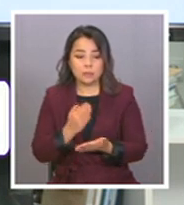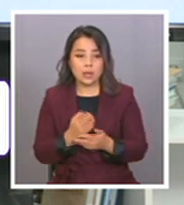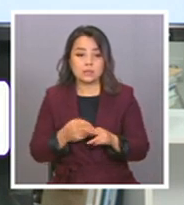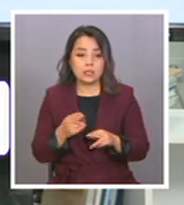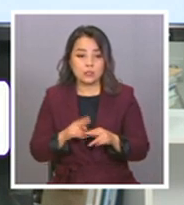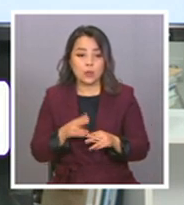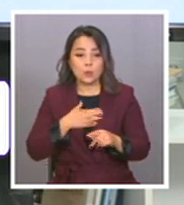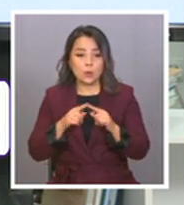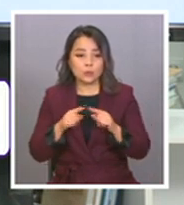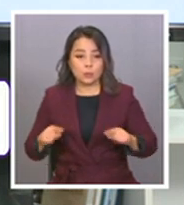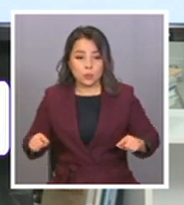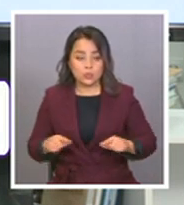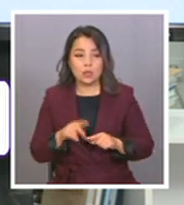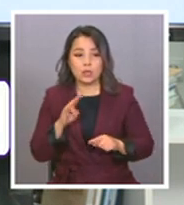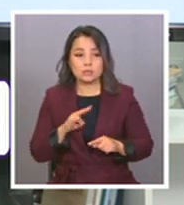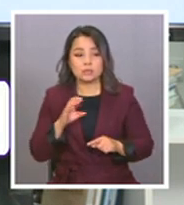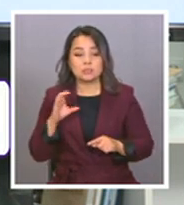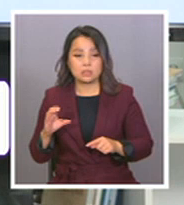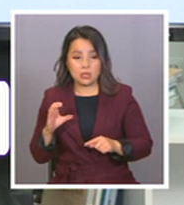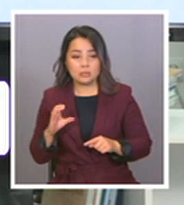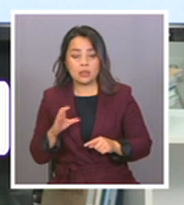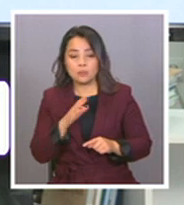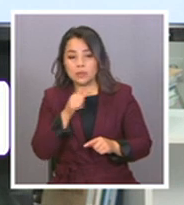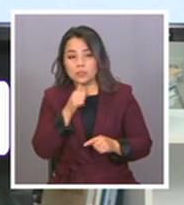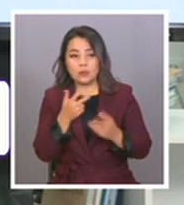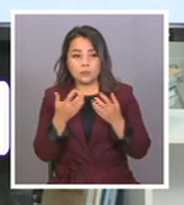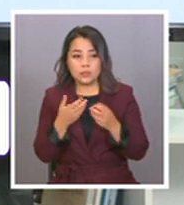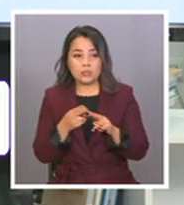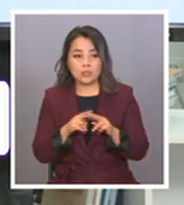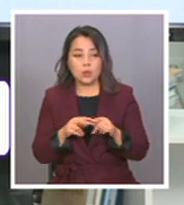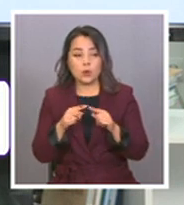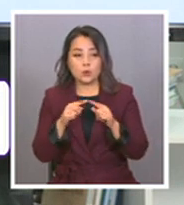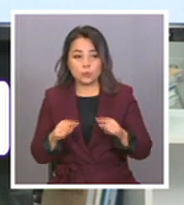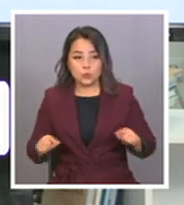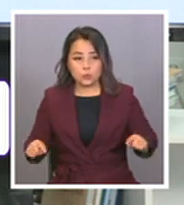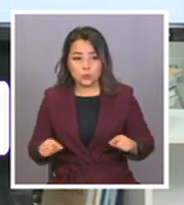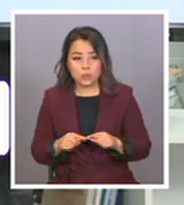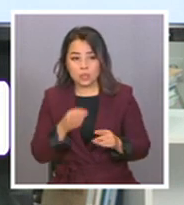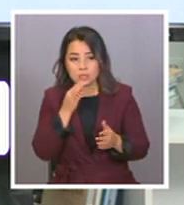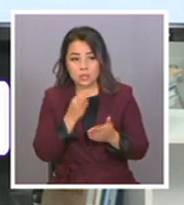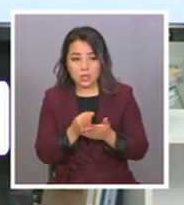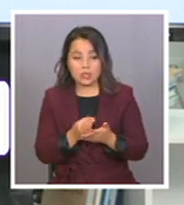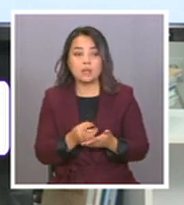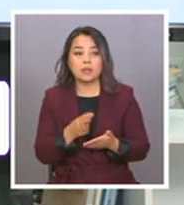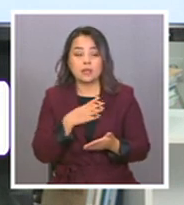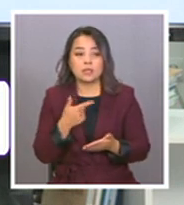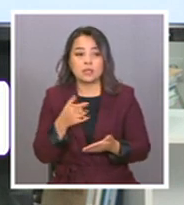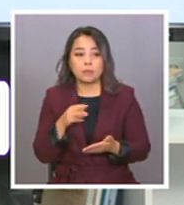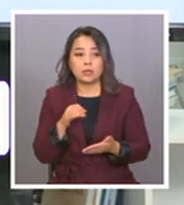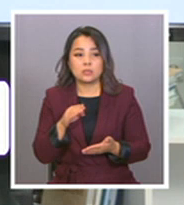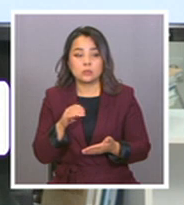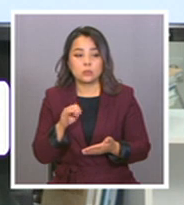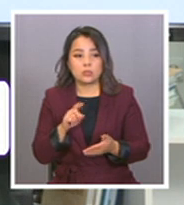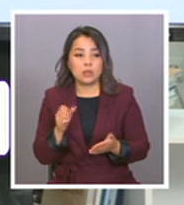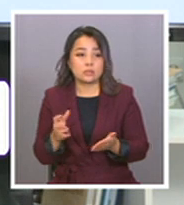біз NC гипотенузаның рөлін атқаратындай үш бұрыш пайда болды. Ол тік бұрышты үш бұрыш, я? Яғни гипотенузаны табу үшін Пифагор